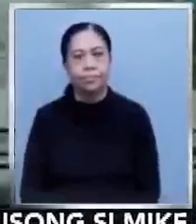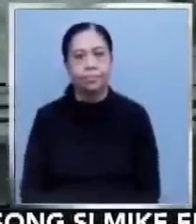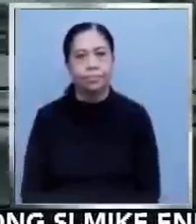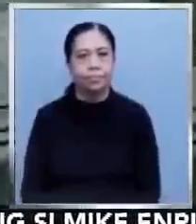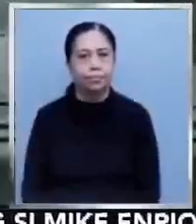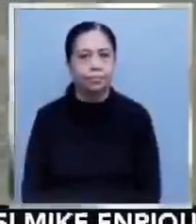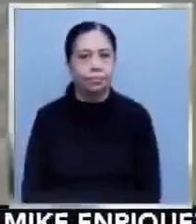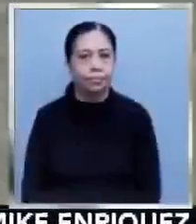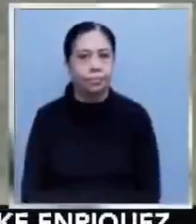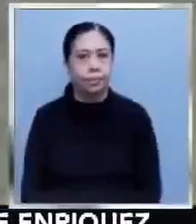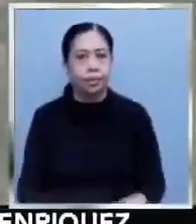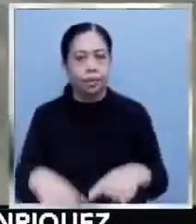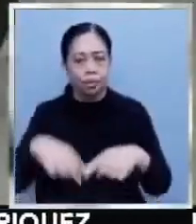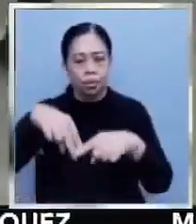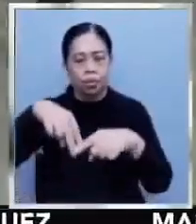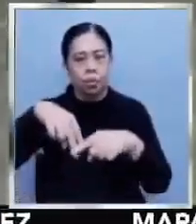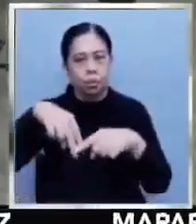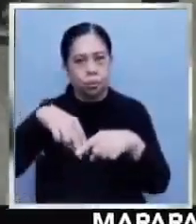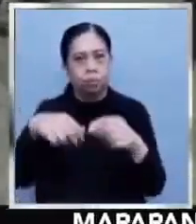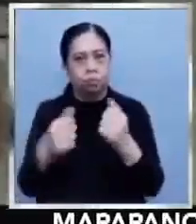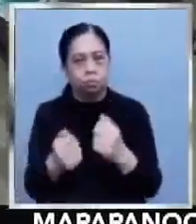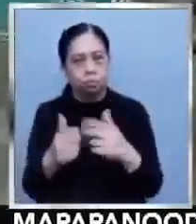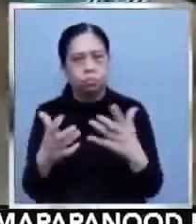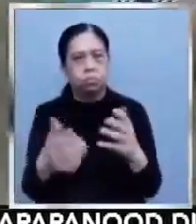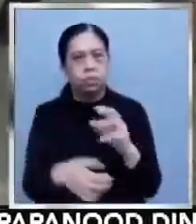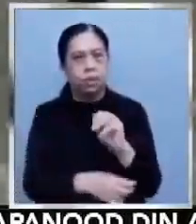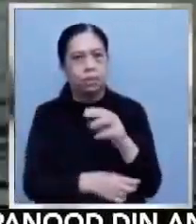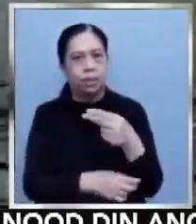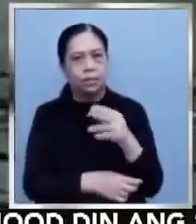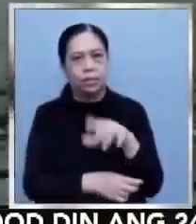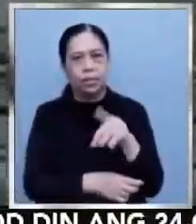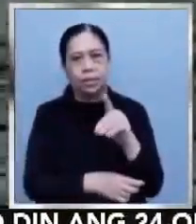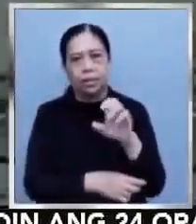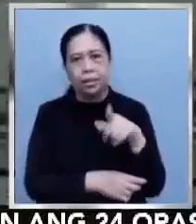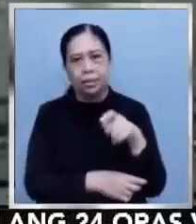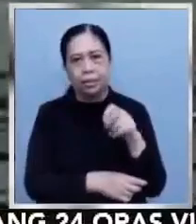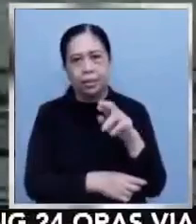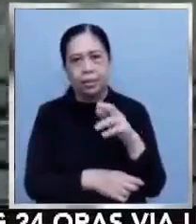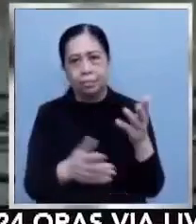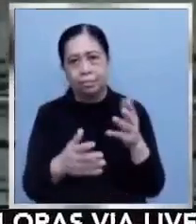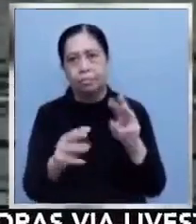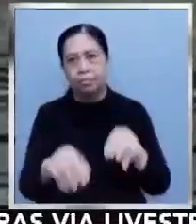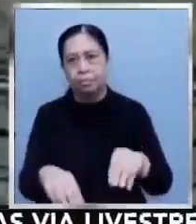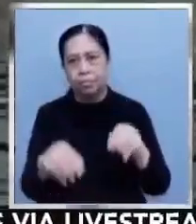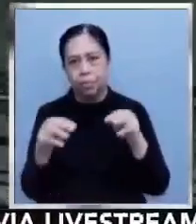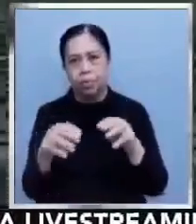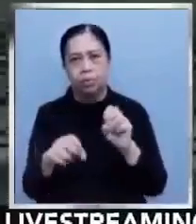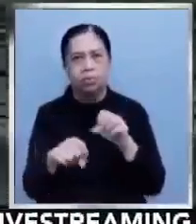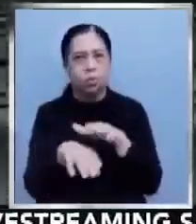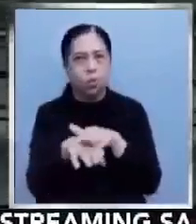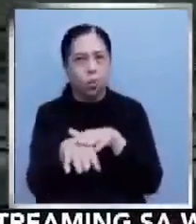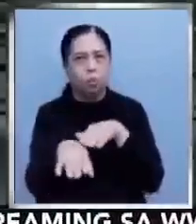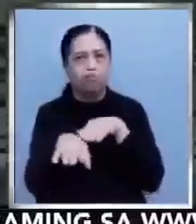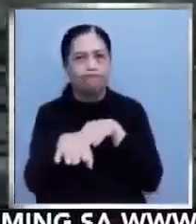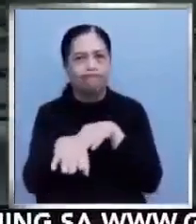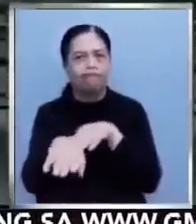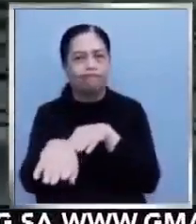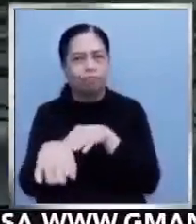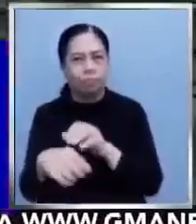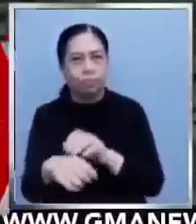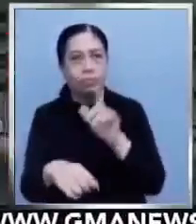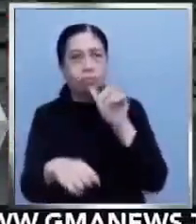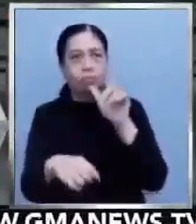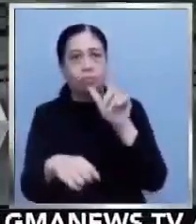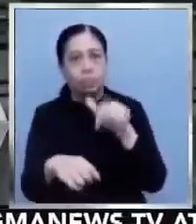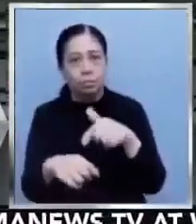Hanggang gutter ang baha sa ilang bahagi ng MH Del Pilar sa Malabon. Kaya bahagyang bumagal ang trapiko. Luluwag naman pagkalampas